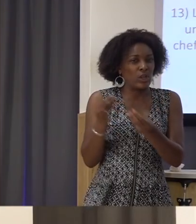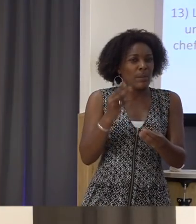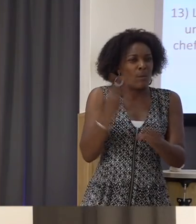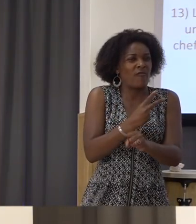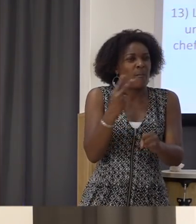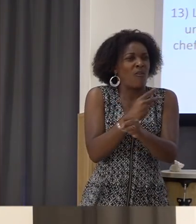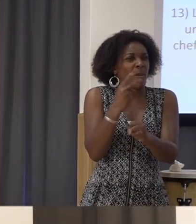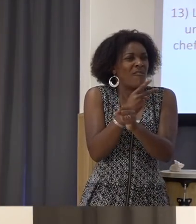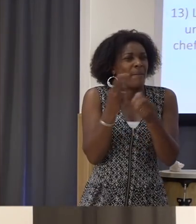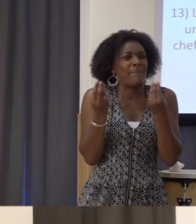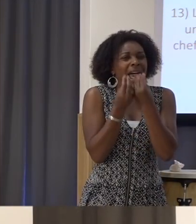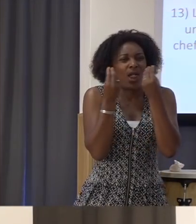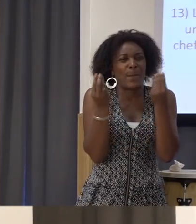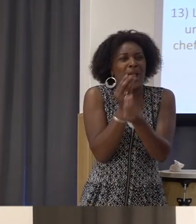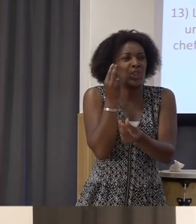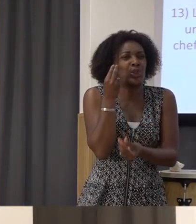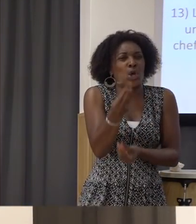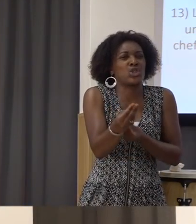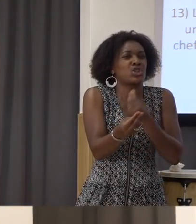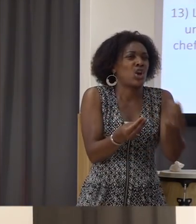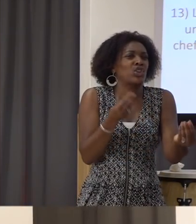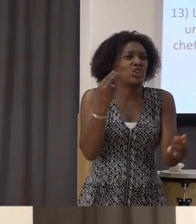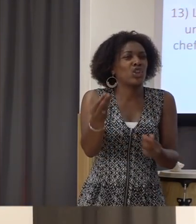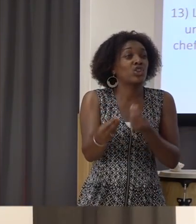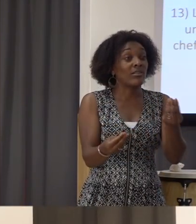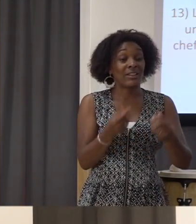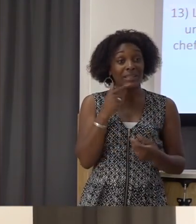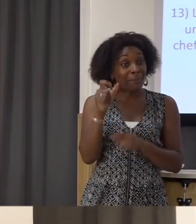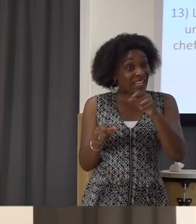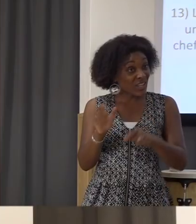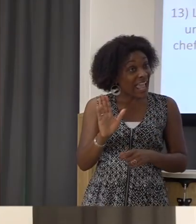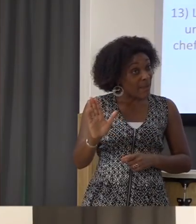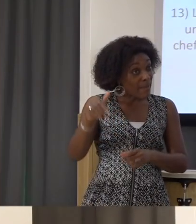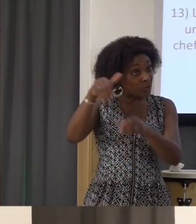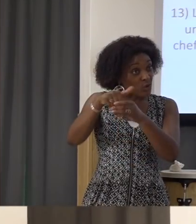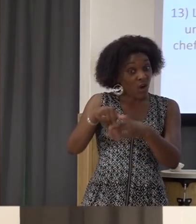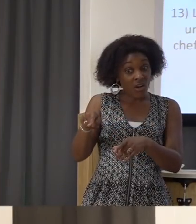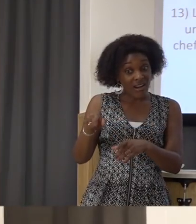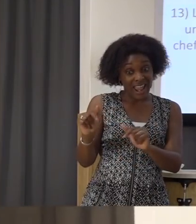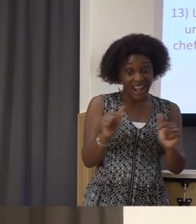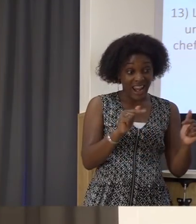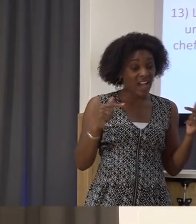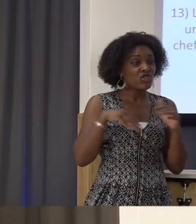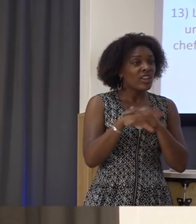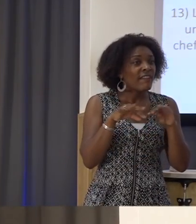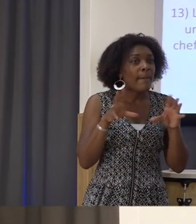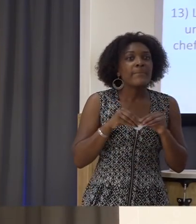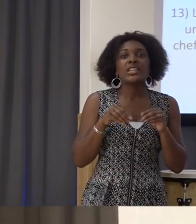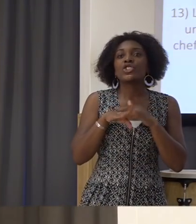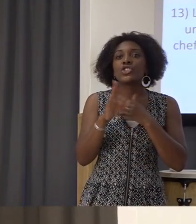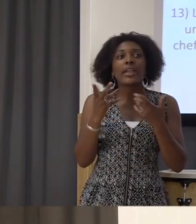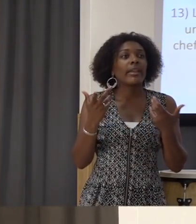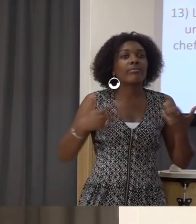Donc quand ces gens sont dans un milieu, ils sont déjà obstacles à leur propre famille, à leur propre foyer, à leur